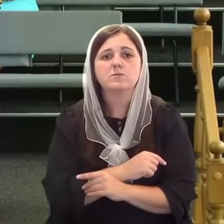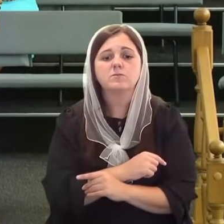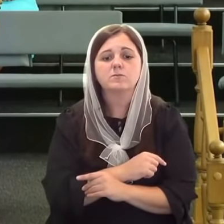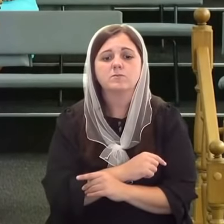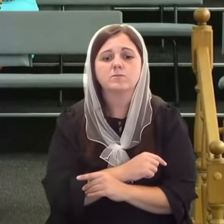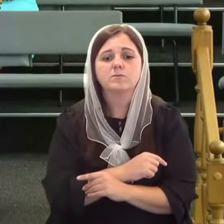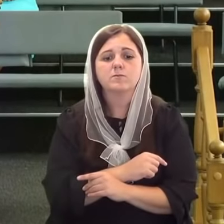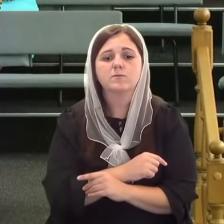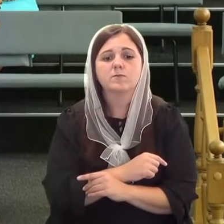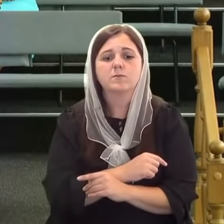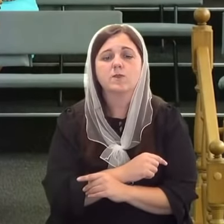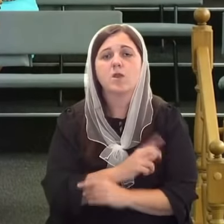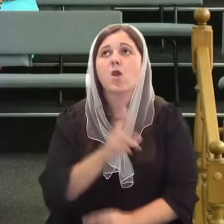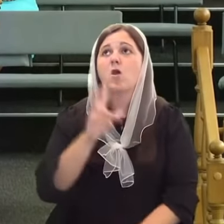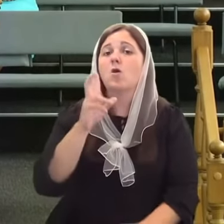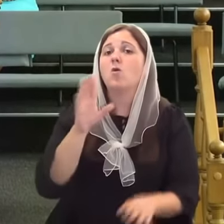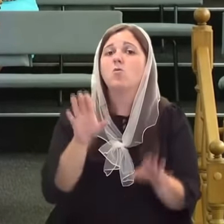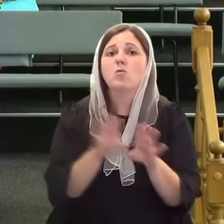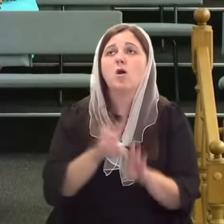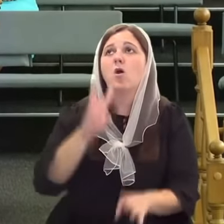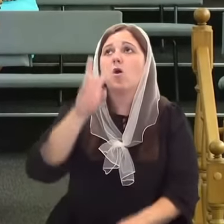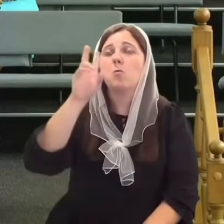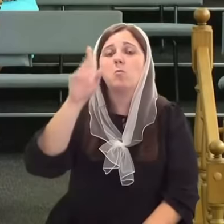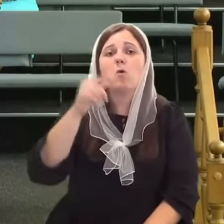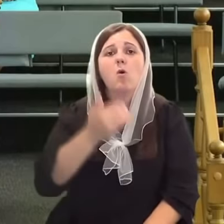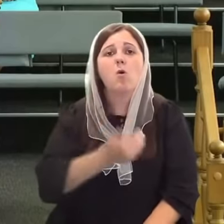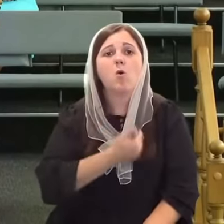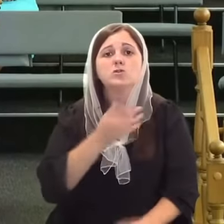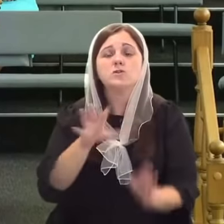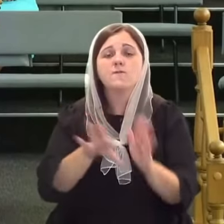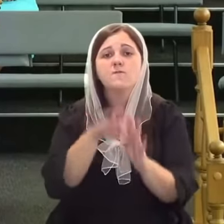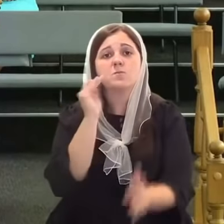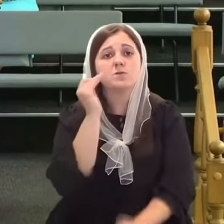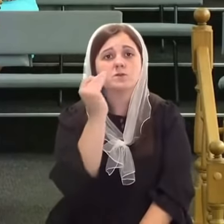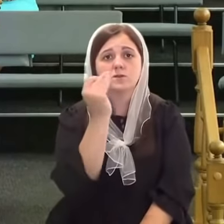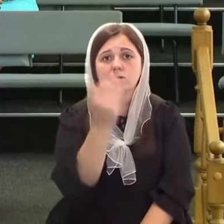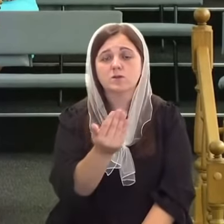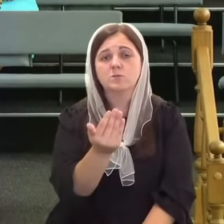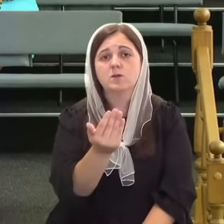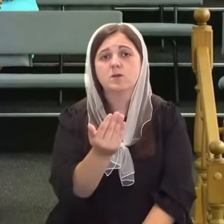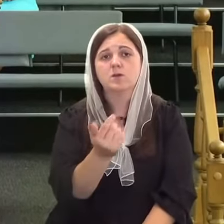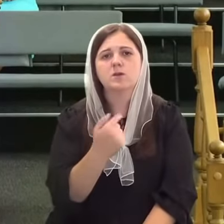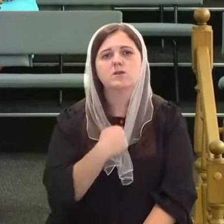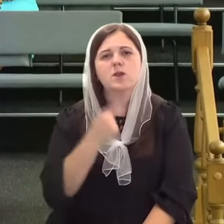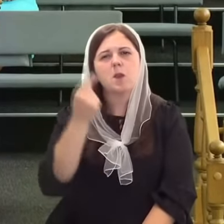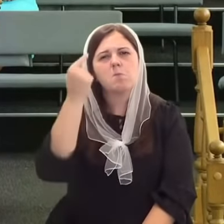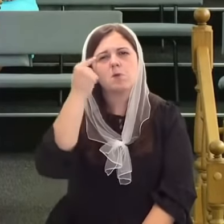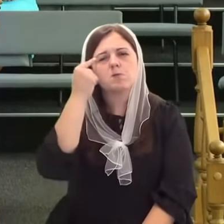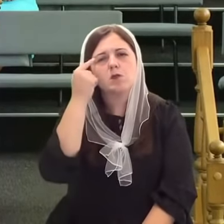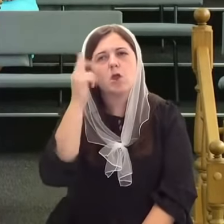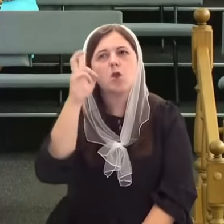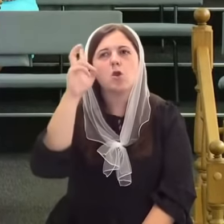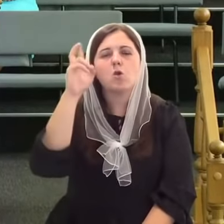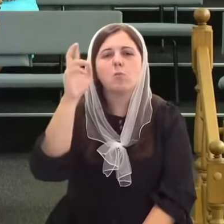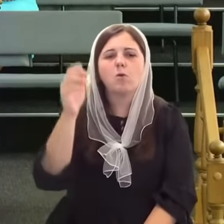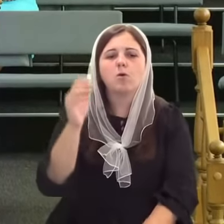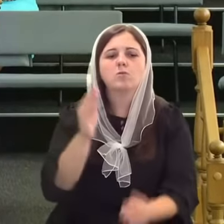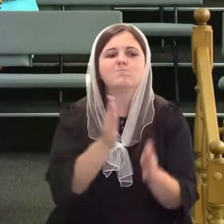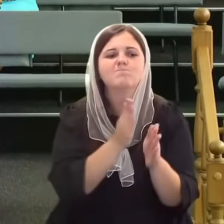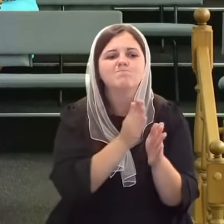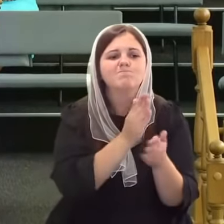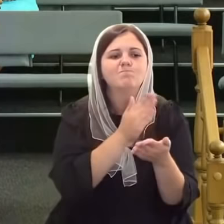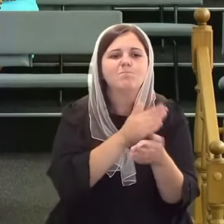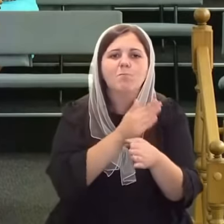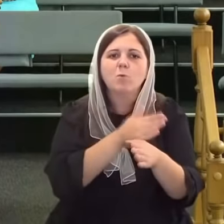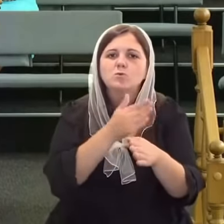Он хочет избрать и тебя. Я помню, что Бог постепенно исцелял мое